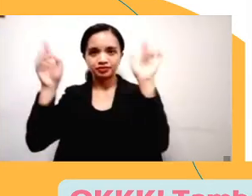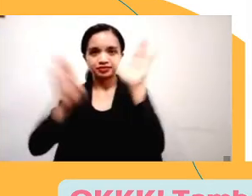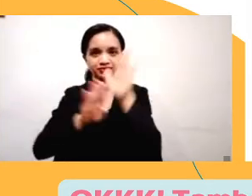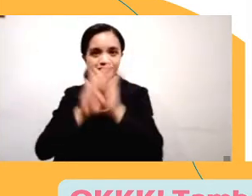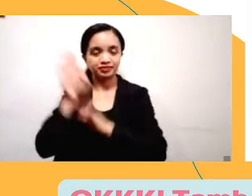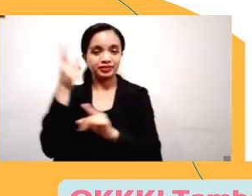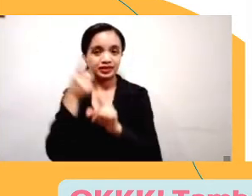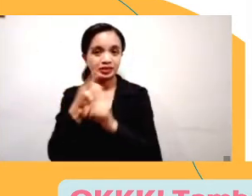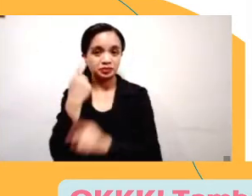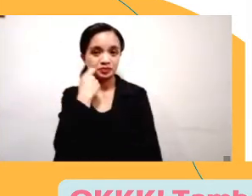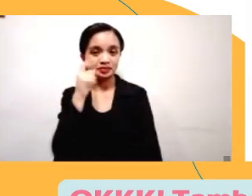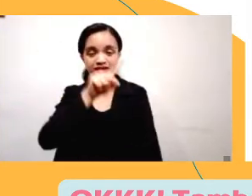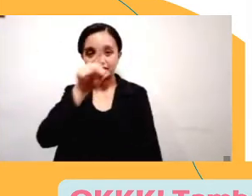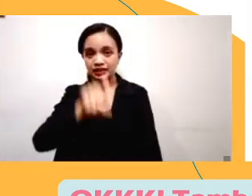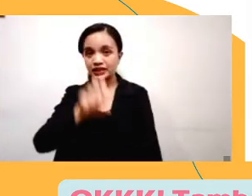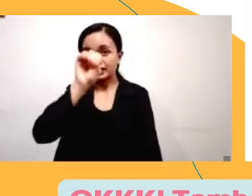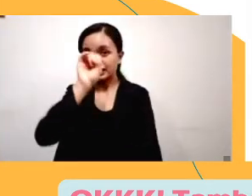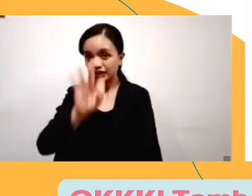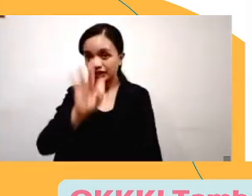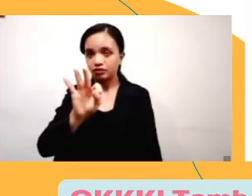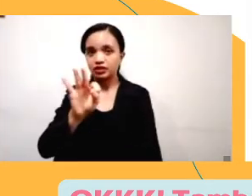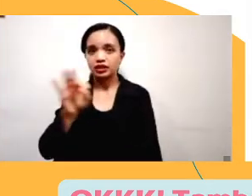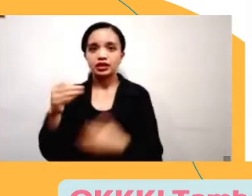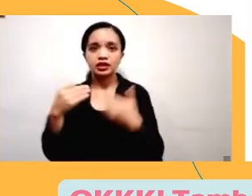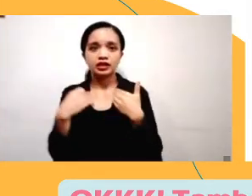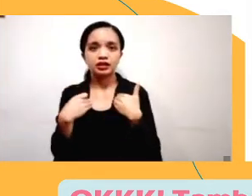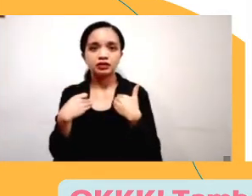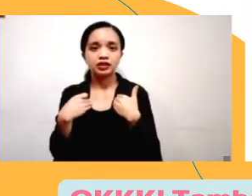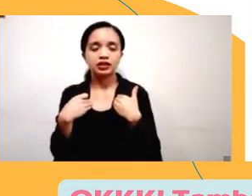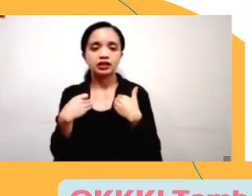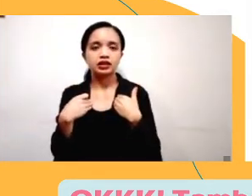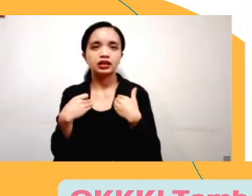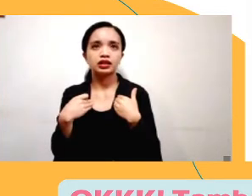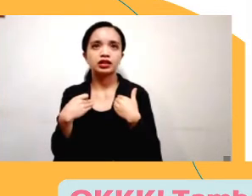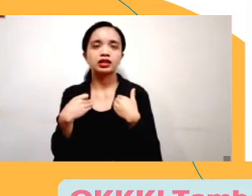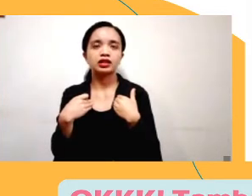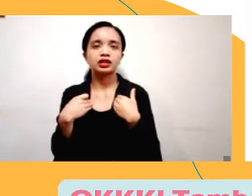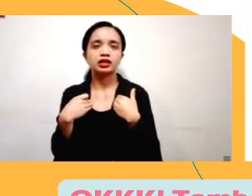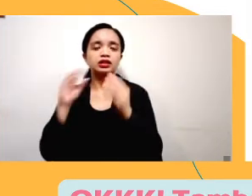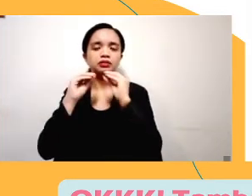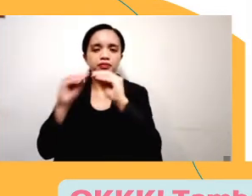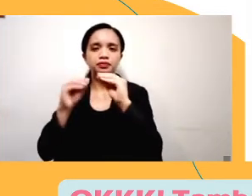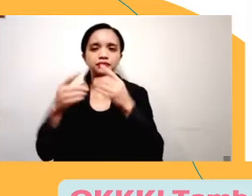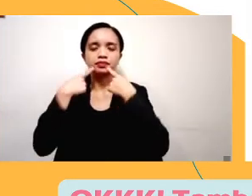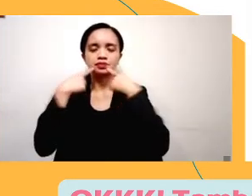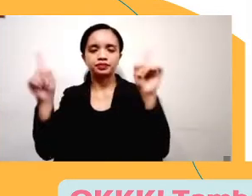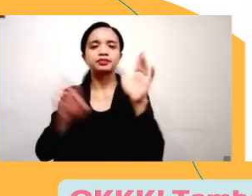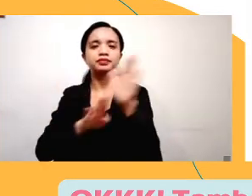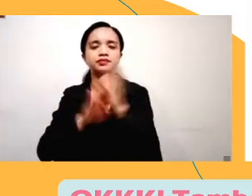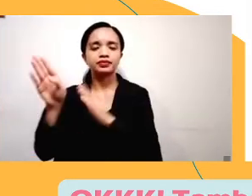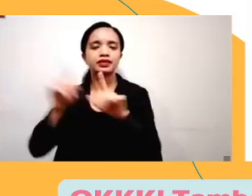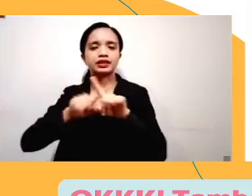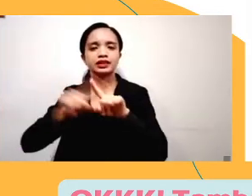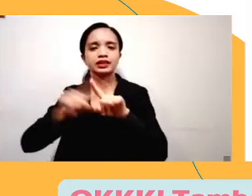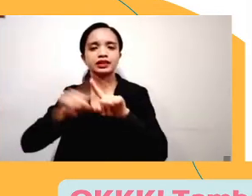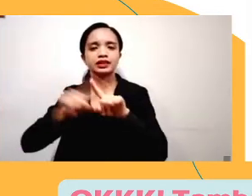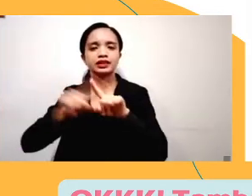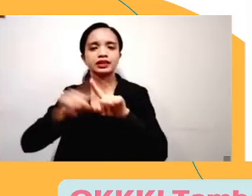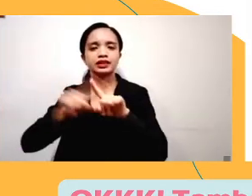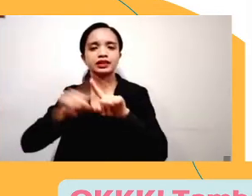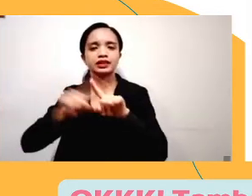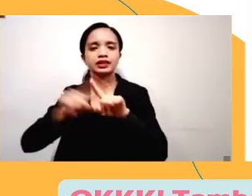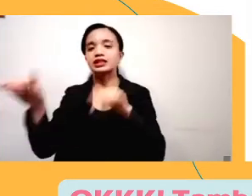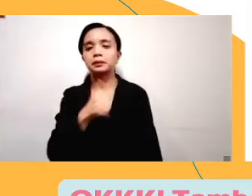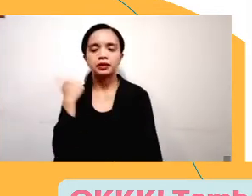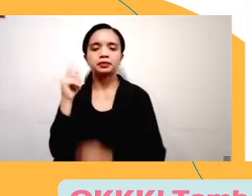na kapag tayo ay nagbibigay ng suporta o tumutulong sa pagyabong ng iba, ganun din ang iba sa